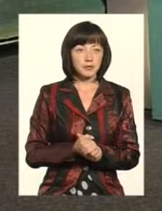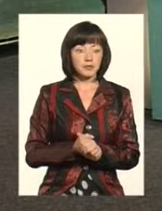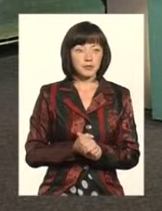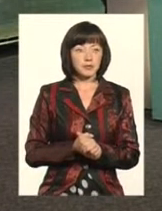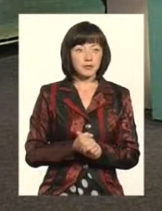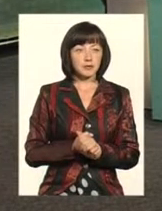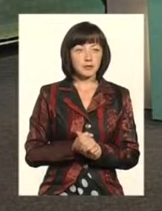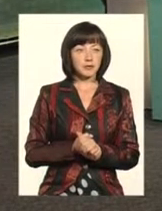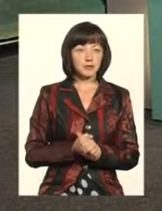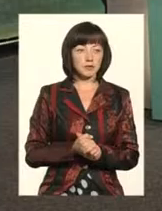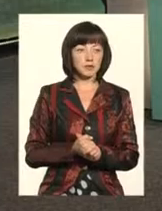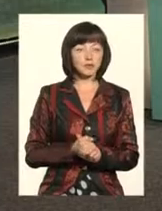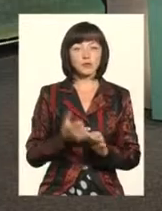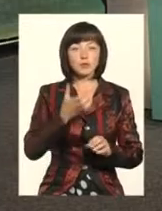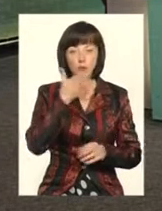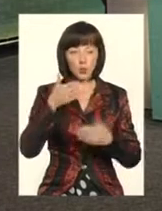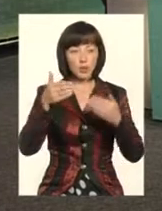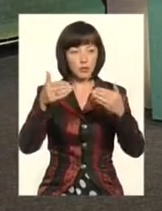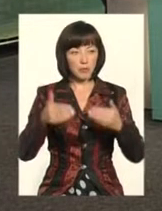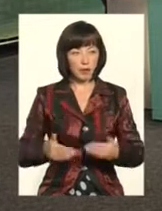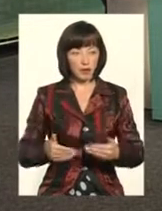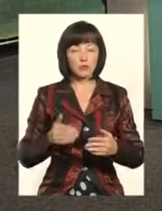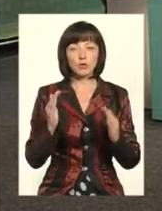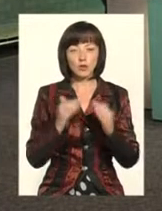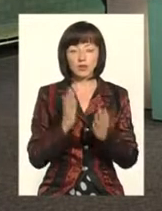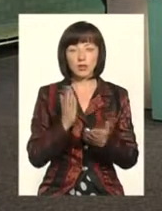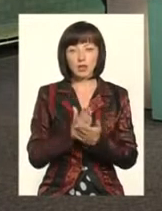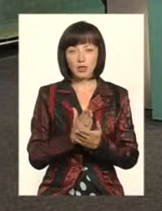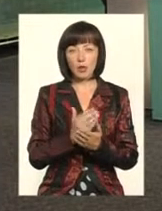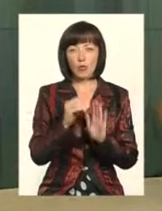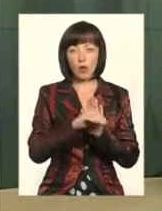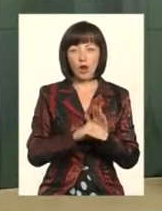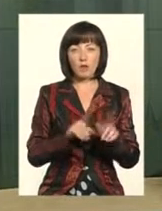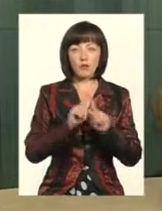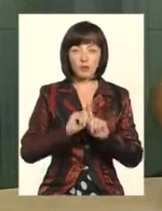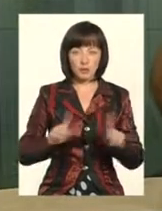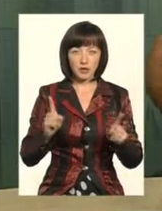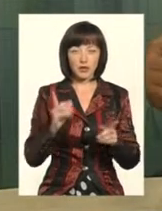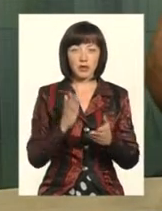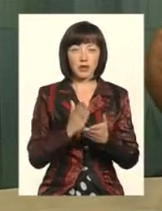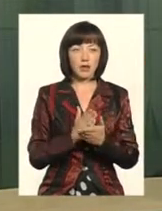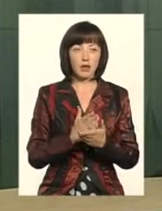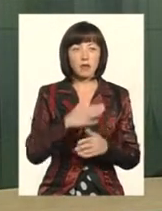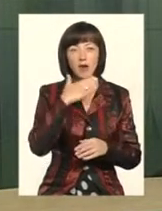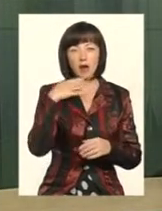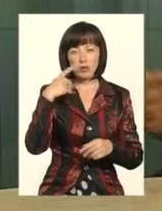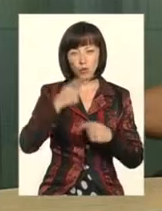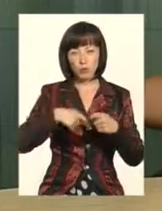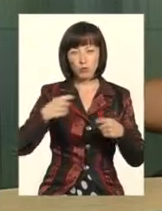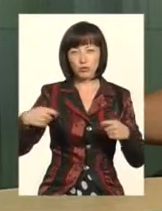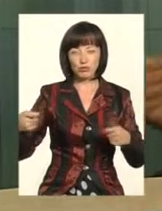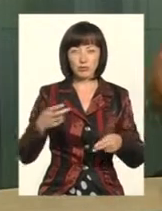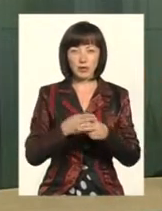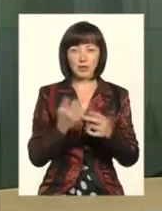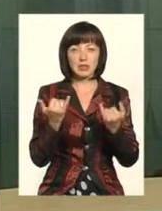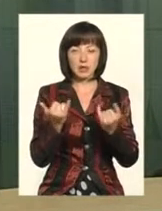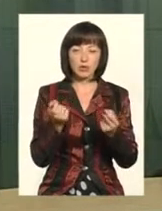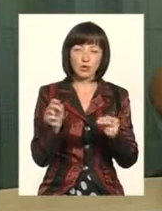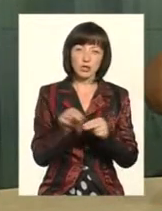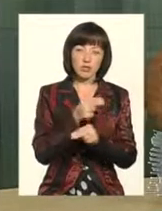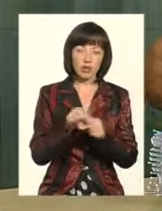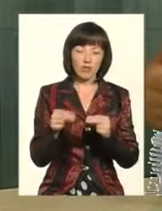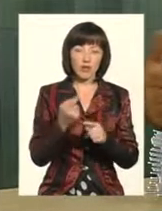нові утепляються будинки, але тут в програмі є деякі нюанси. Коли створили програму, дуже багато бюрократичних перепон було. Зараз трохи скоректували цю